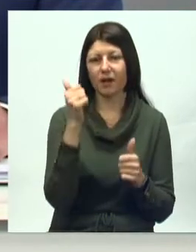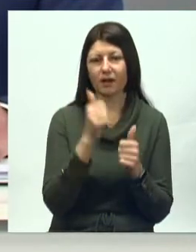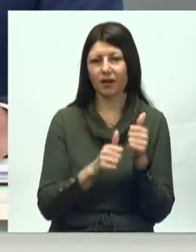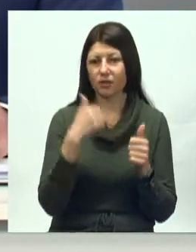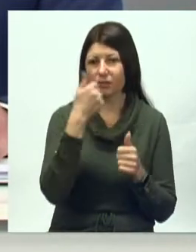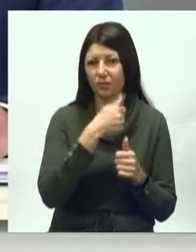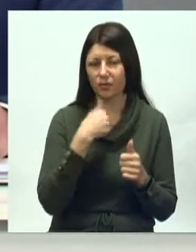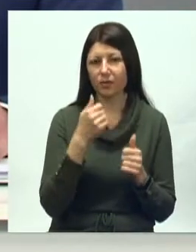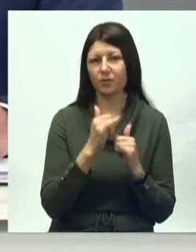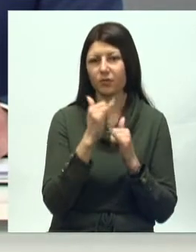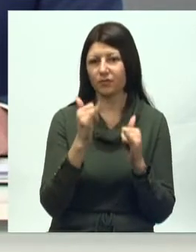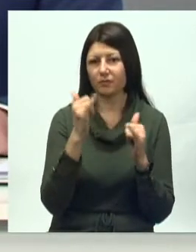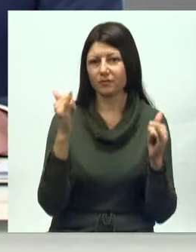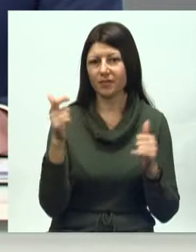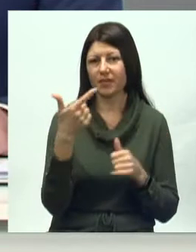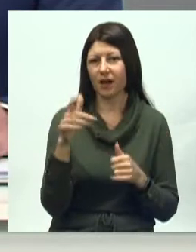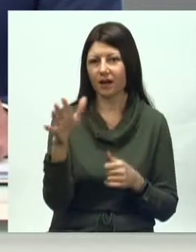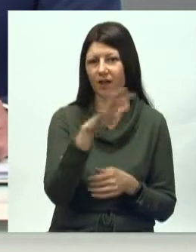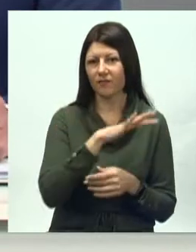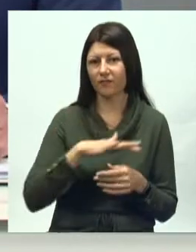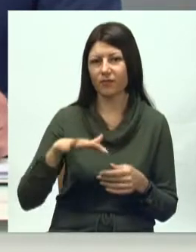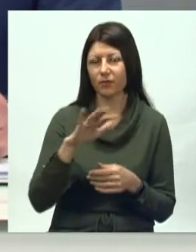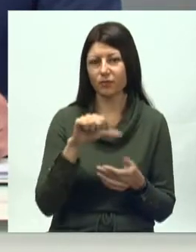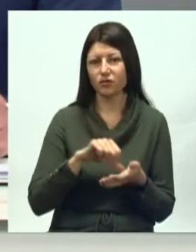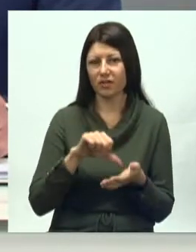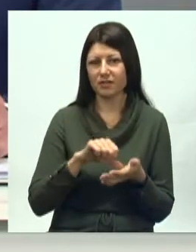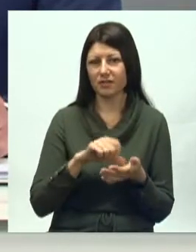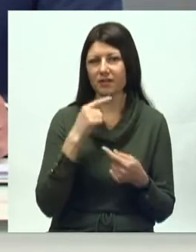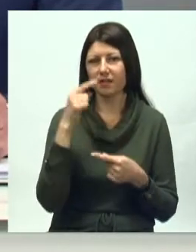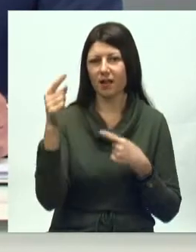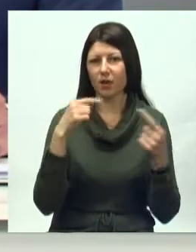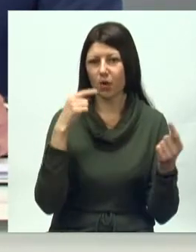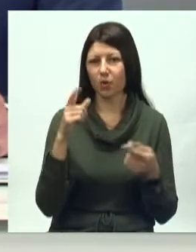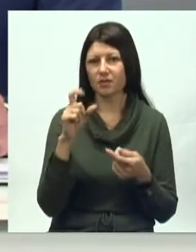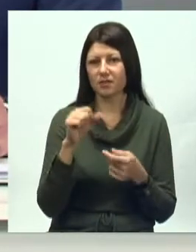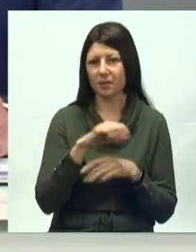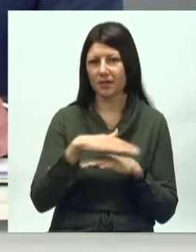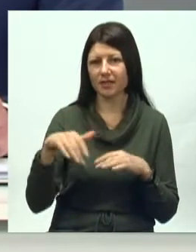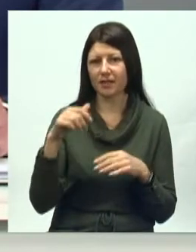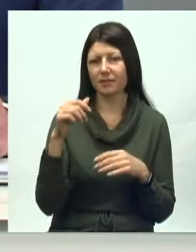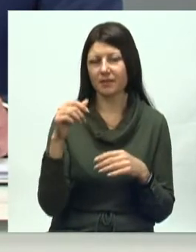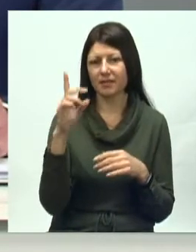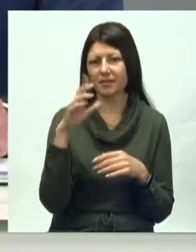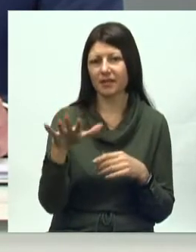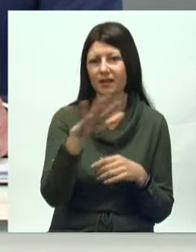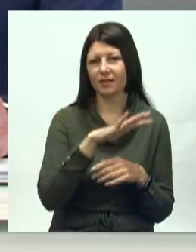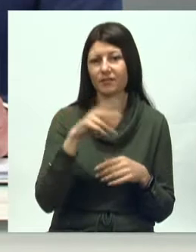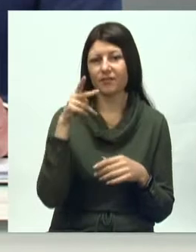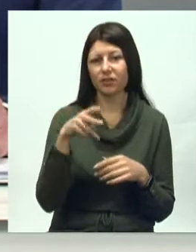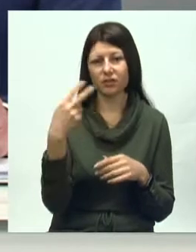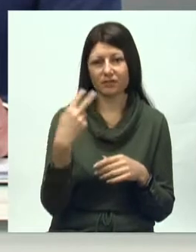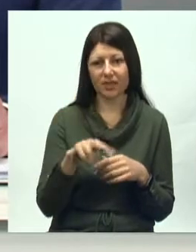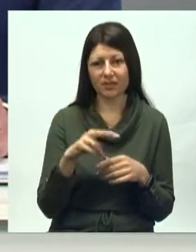состязание расширяет географию участников, выходя далеко за пределы страны и обретая статус международного. В 2020-м к